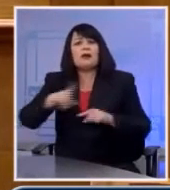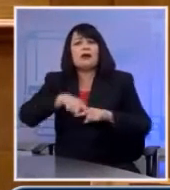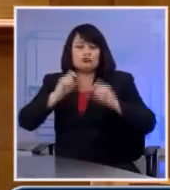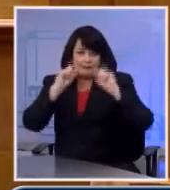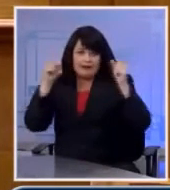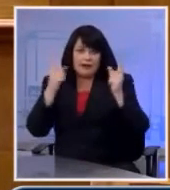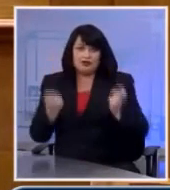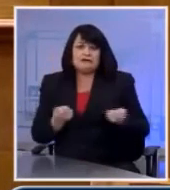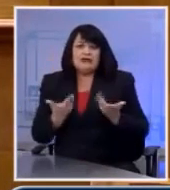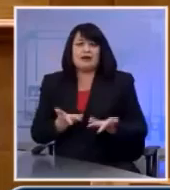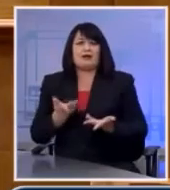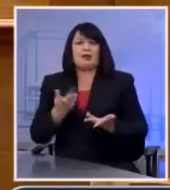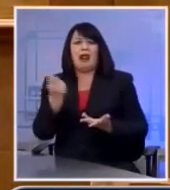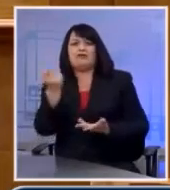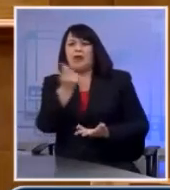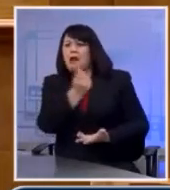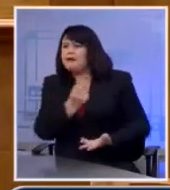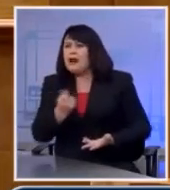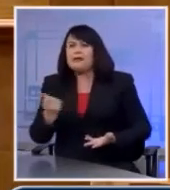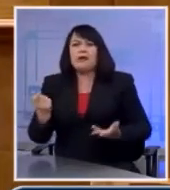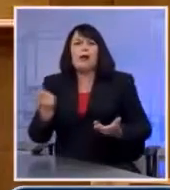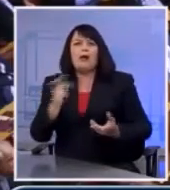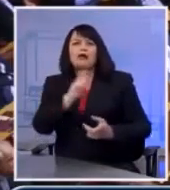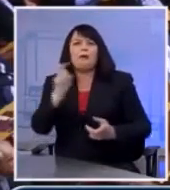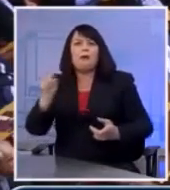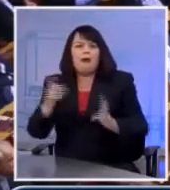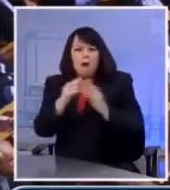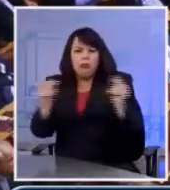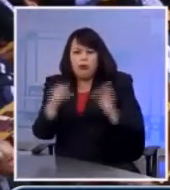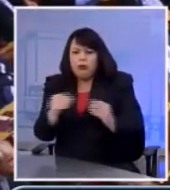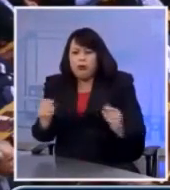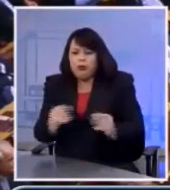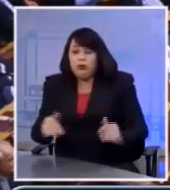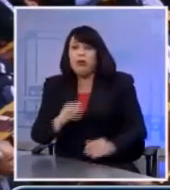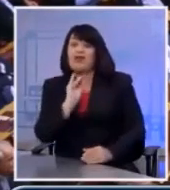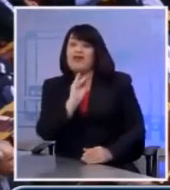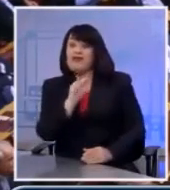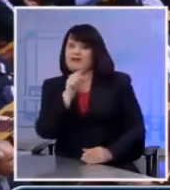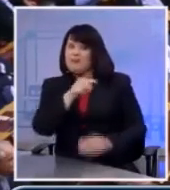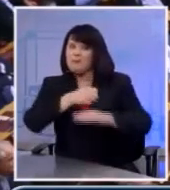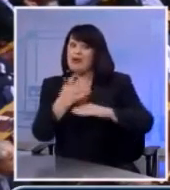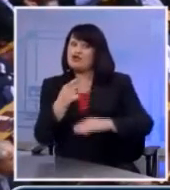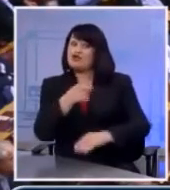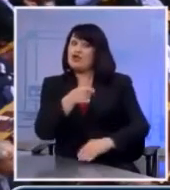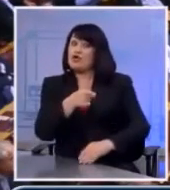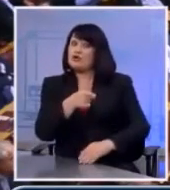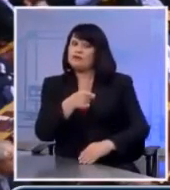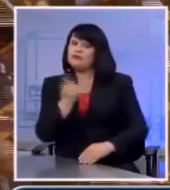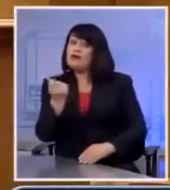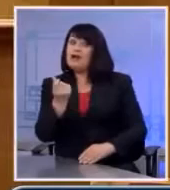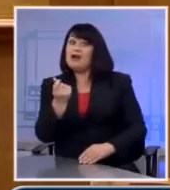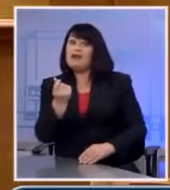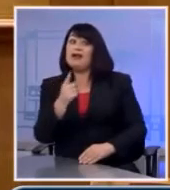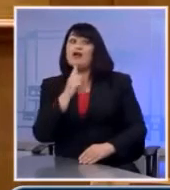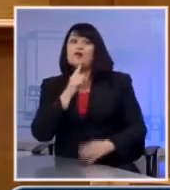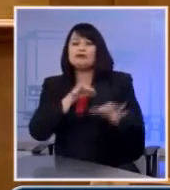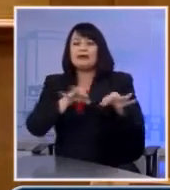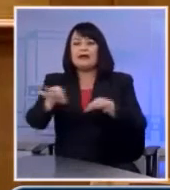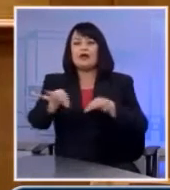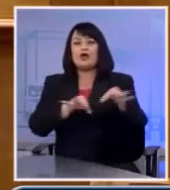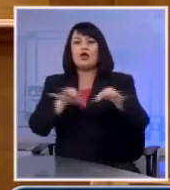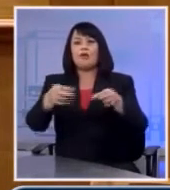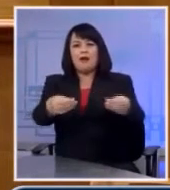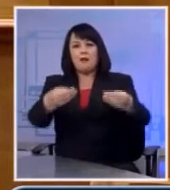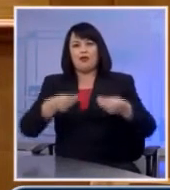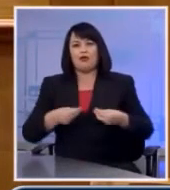λαός. Διότι ξέρετε κάτι και εσείς, και εσείς, αυτά τα χρήματα δεν είναι όπως τα οικόπεδα κανείς που κληρονομεί